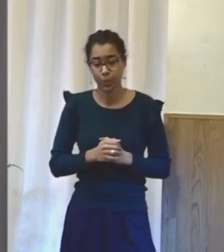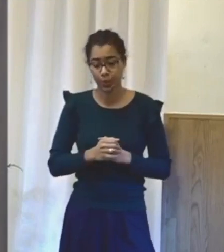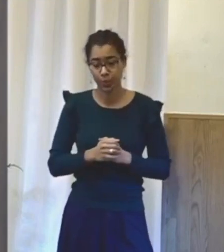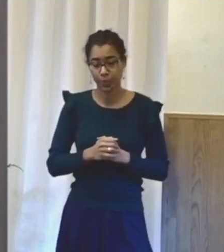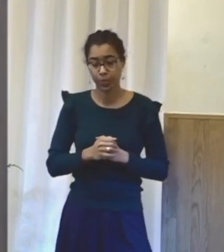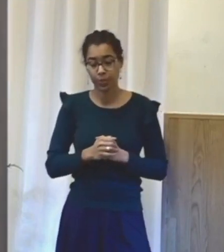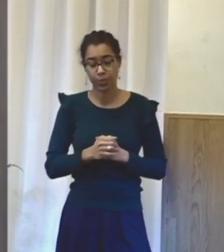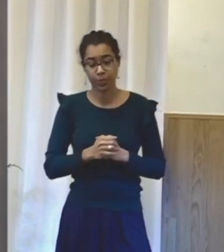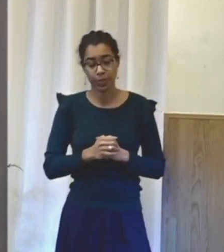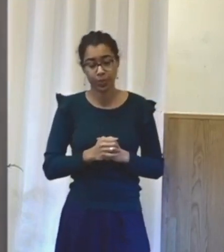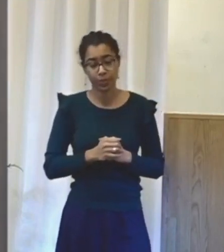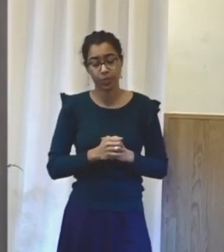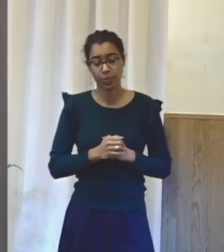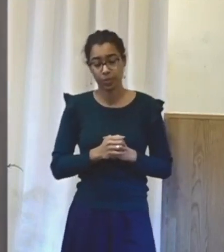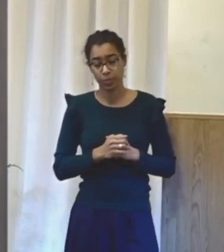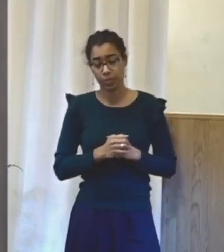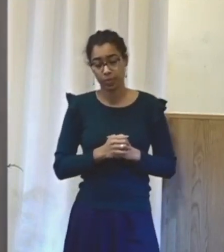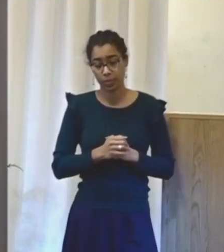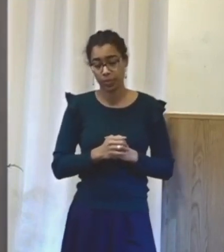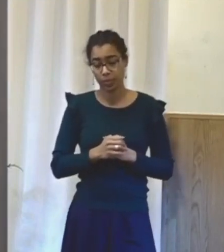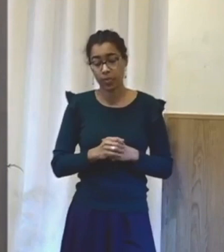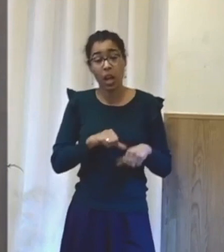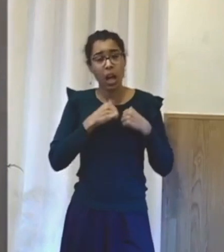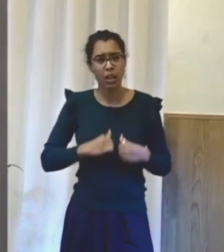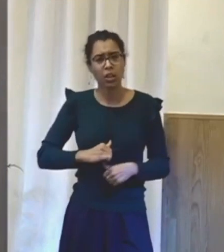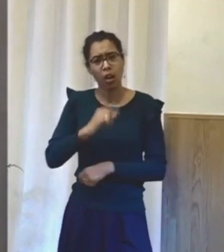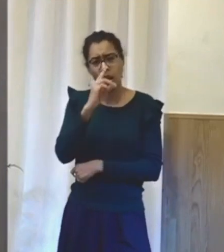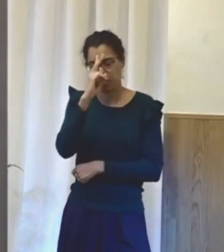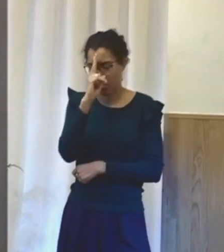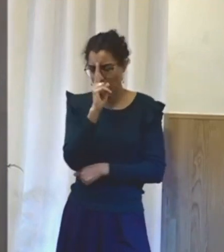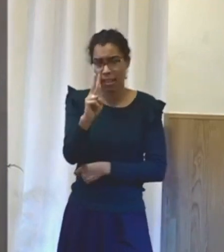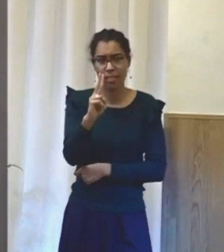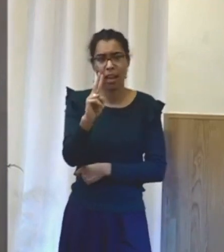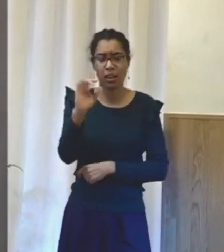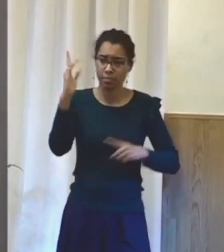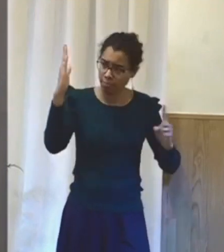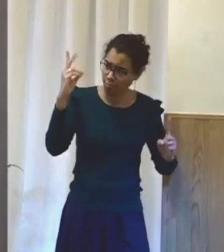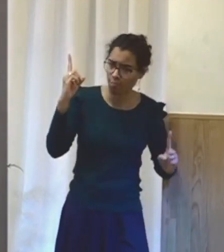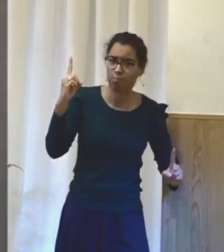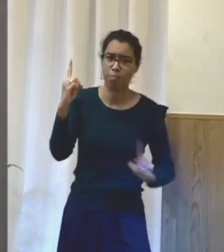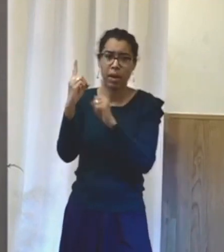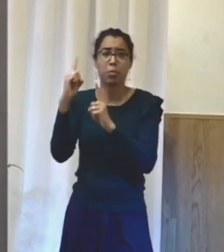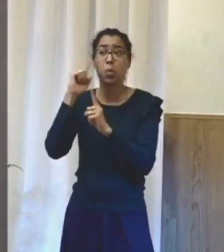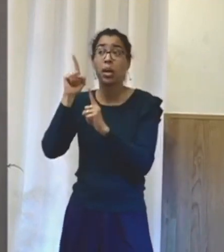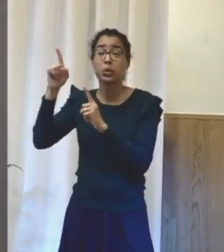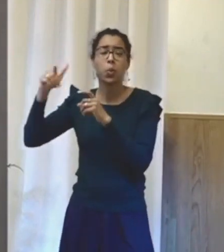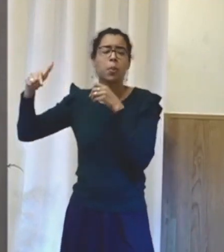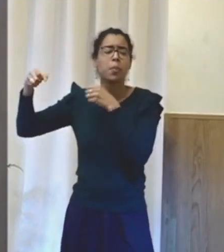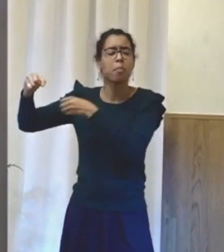La parole dit, « Approchons-nous avec un cœur sincère, dans la plénitude